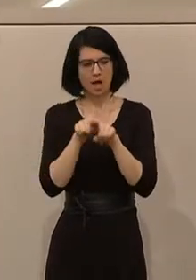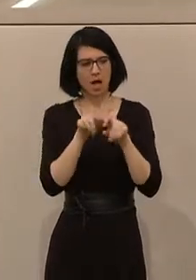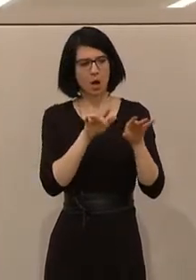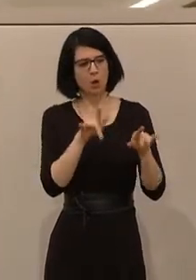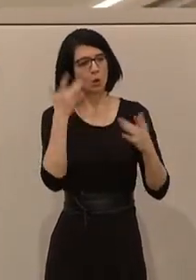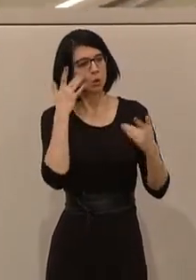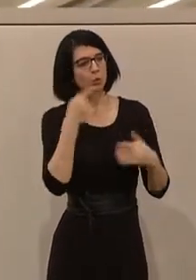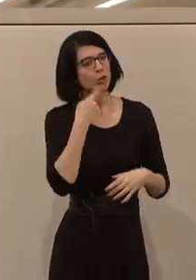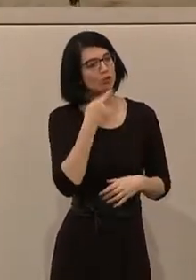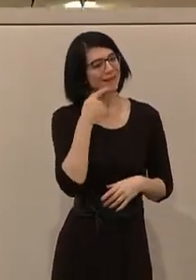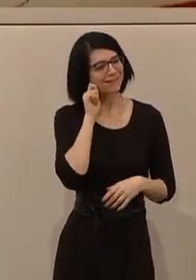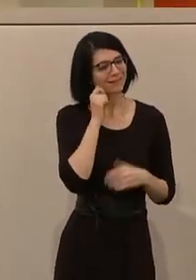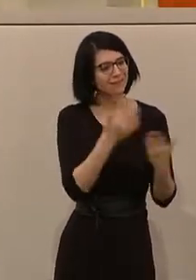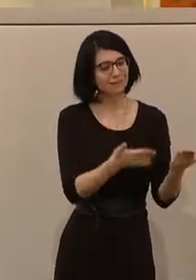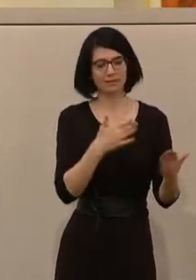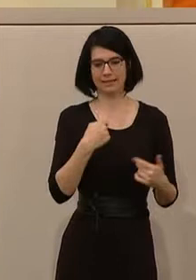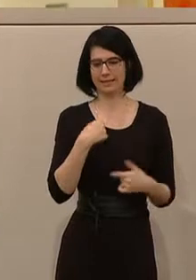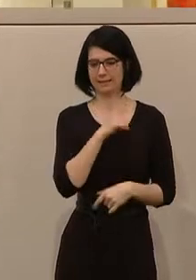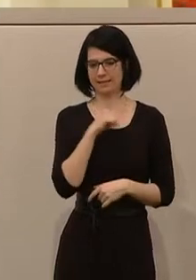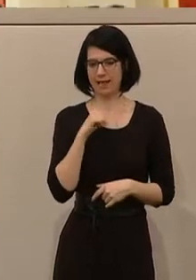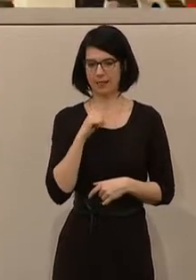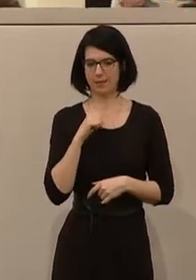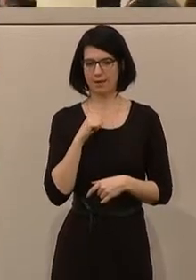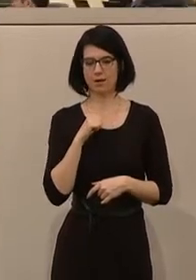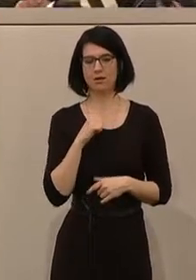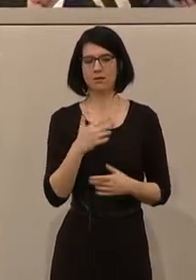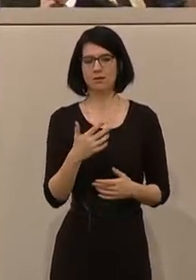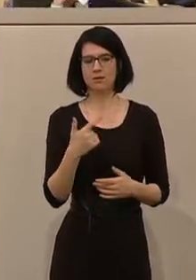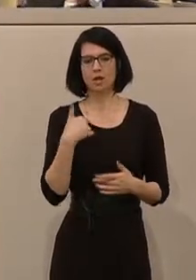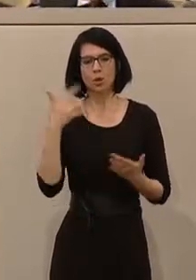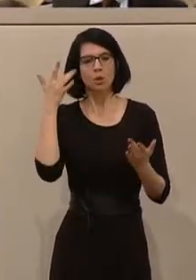die Kultursprecherin, meine Wenigkeit, auch andere, die